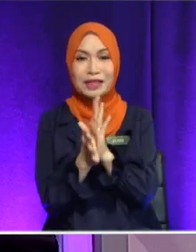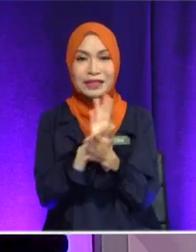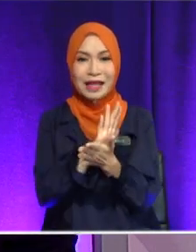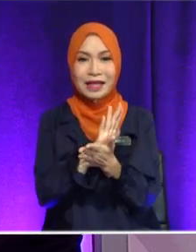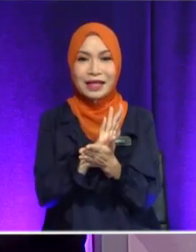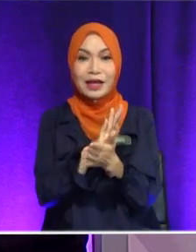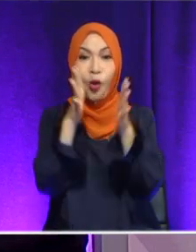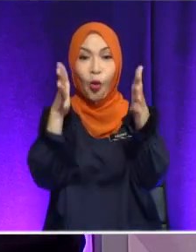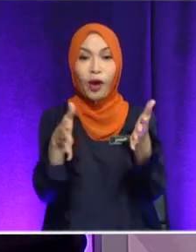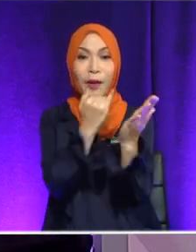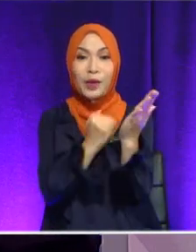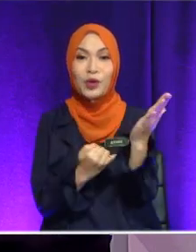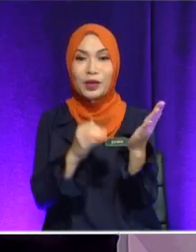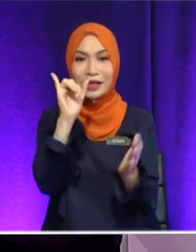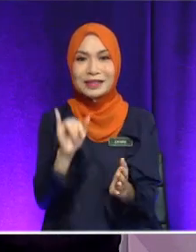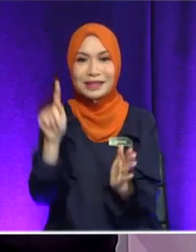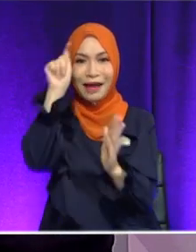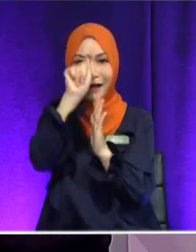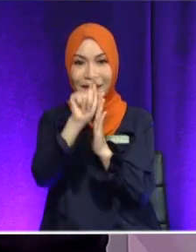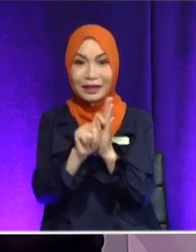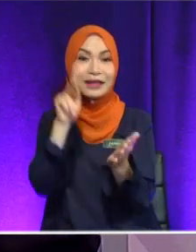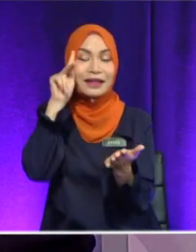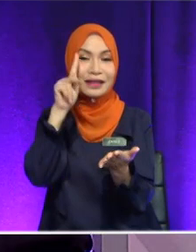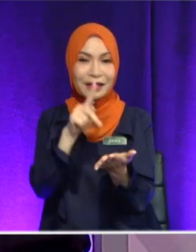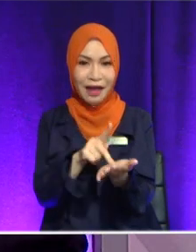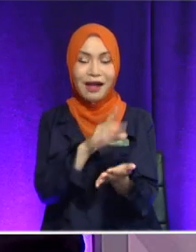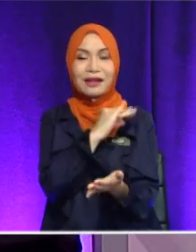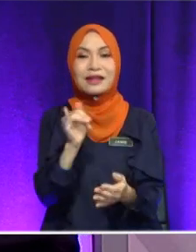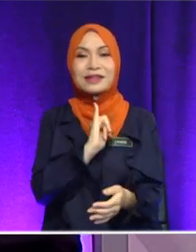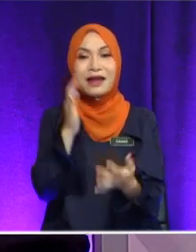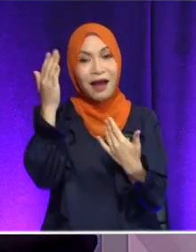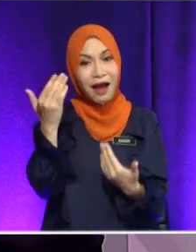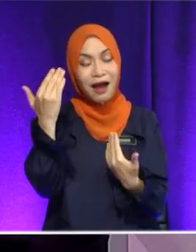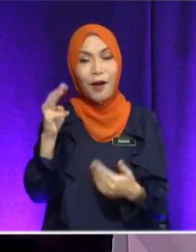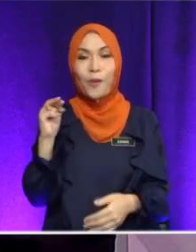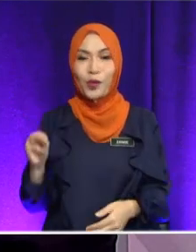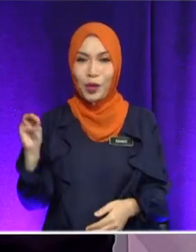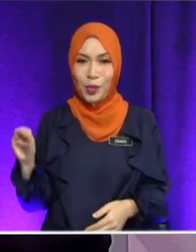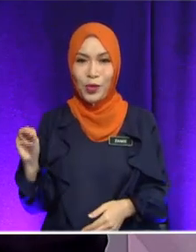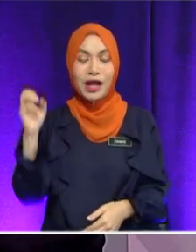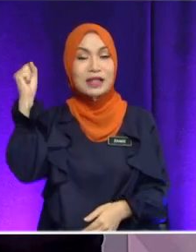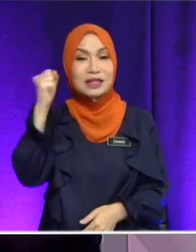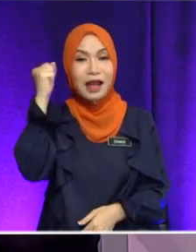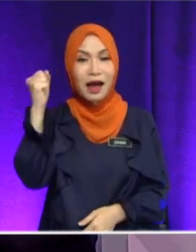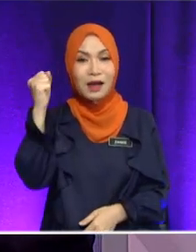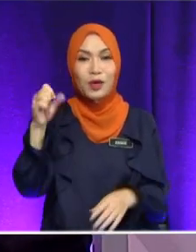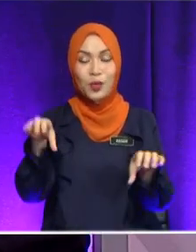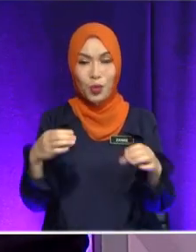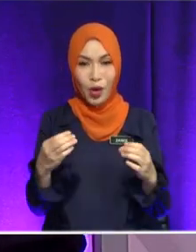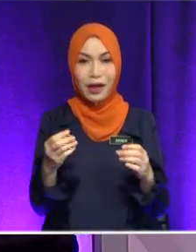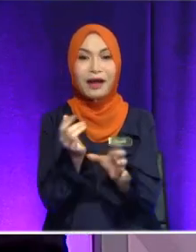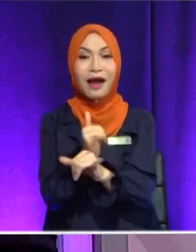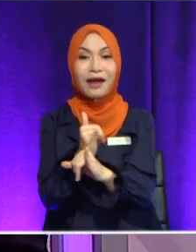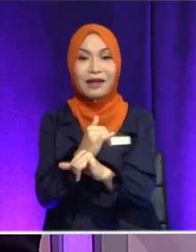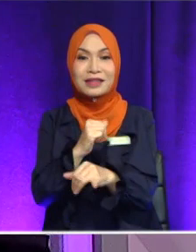jugalah anak murid yang berada di rumah nih cinta melukis dan juga senantiasa yang bermutu lah